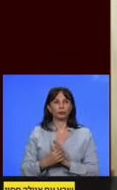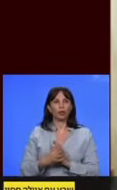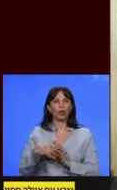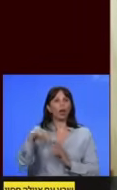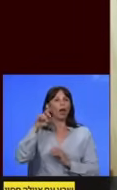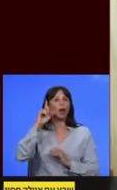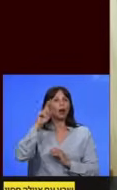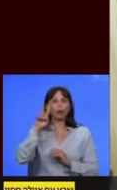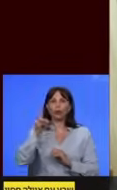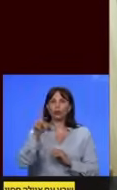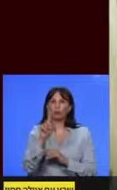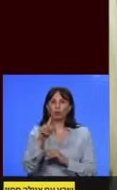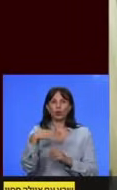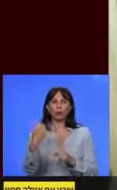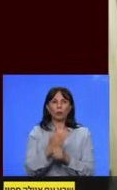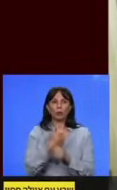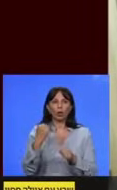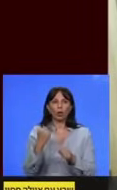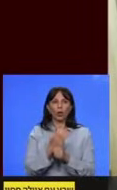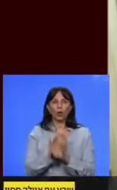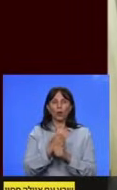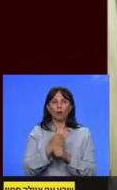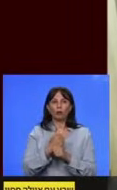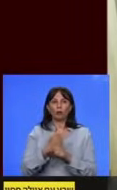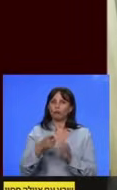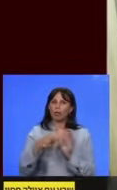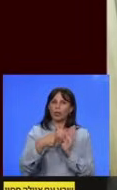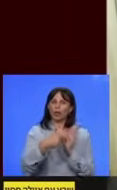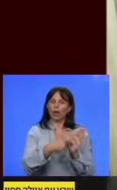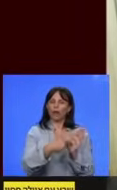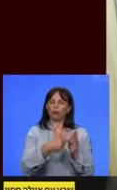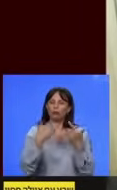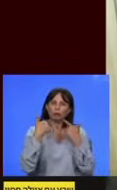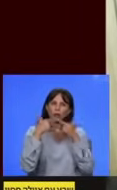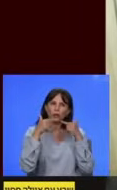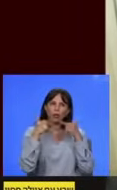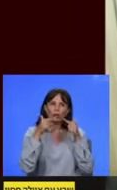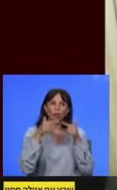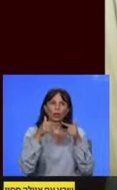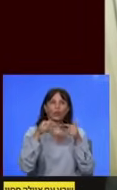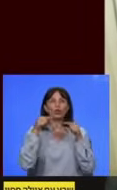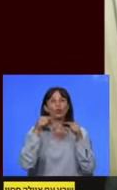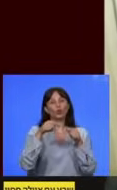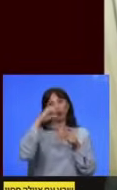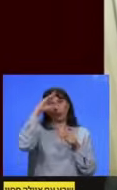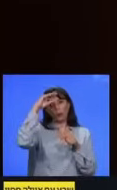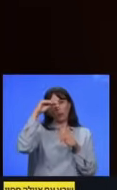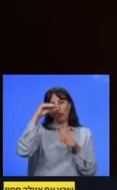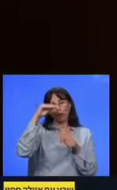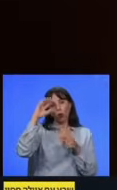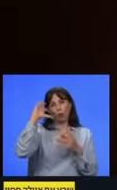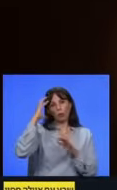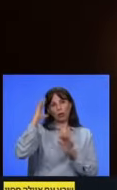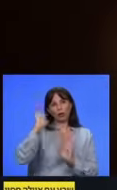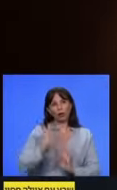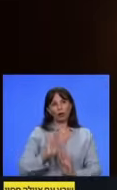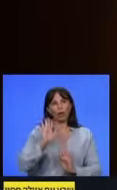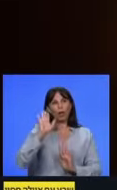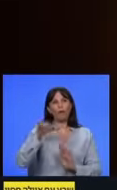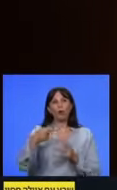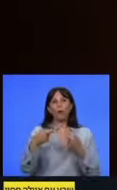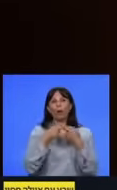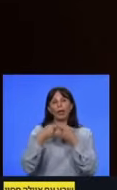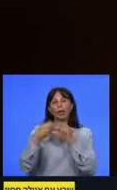מי שפעלו ופועלים נמרצות לייצר מצג, לתדרך, כאילו שמדובר בפסיכי. אפילו מארגנים לו